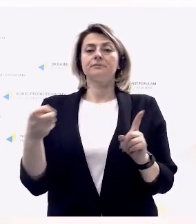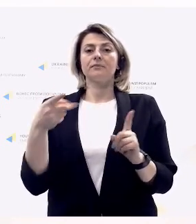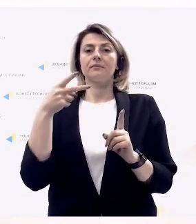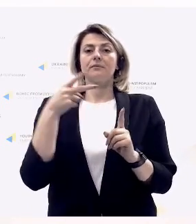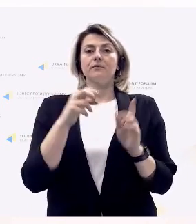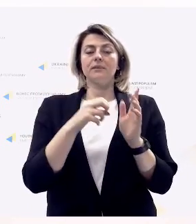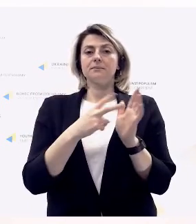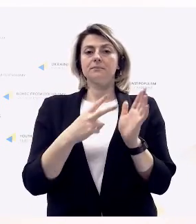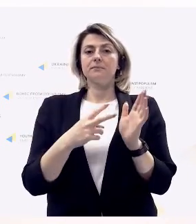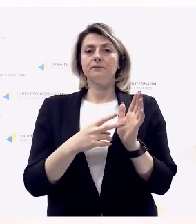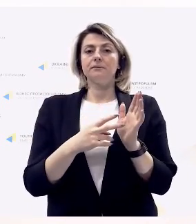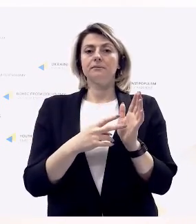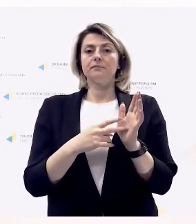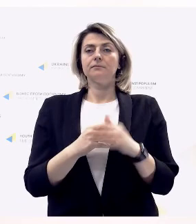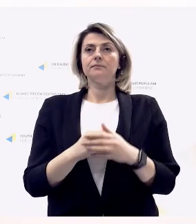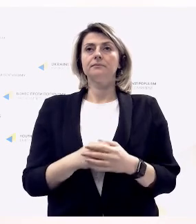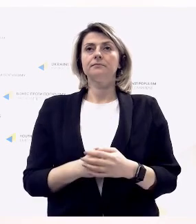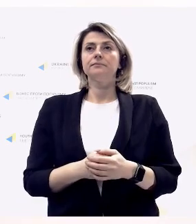MH17. Ну,